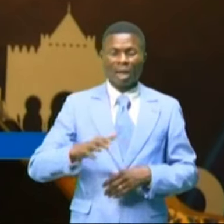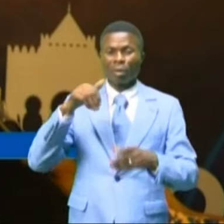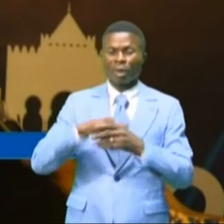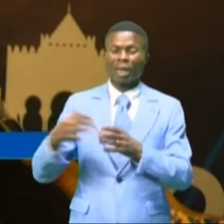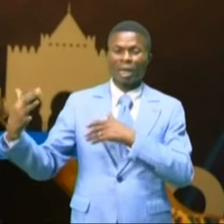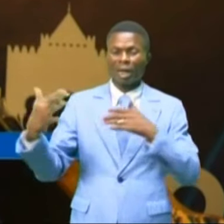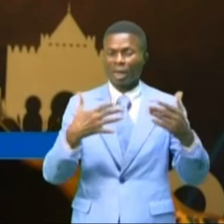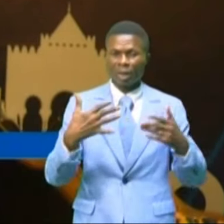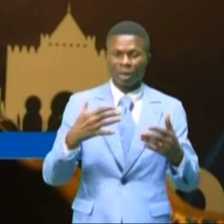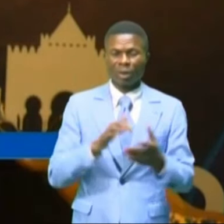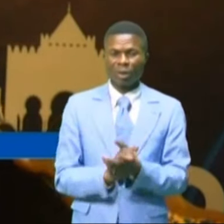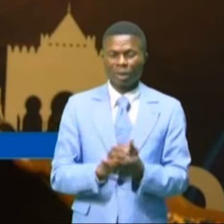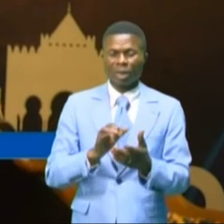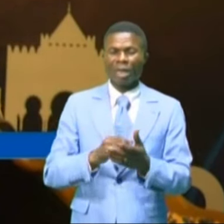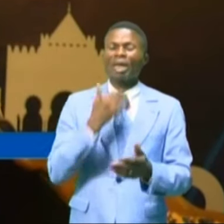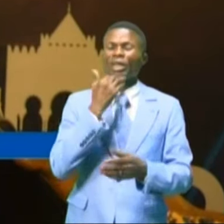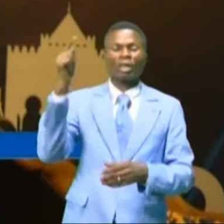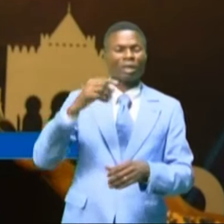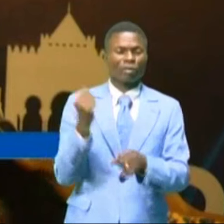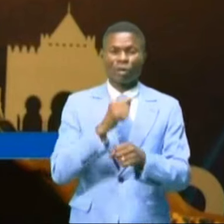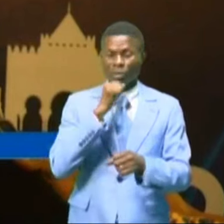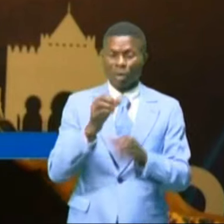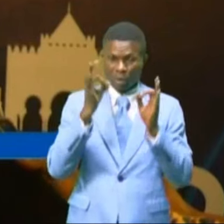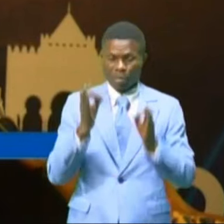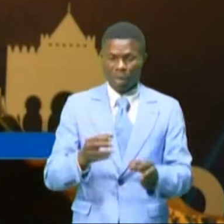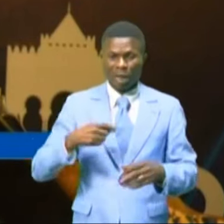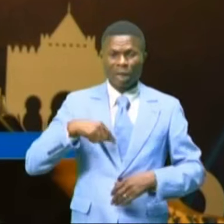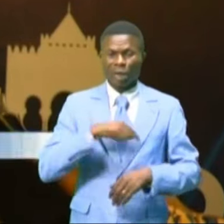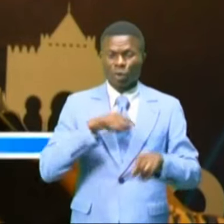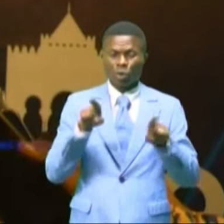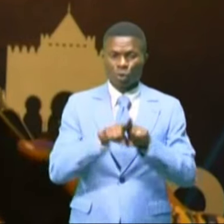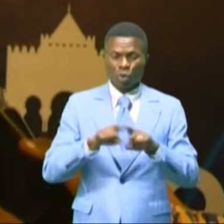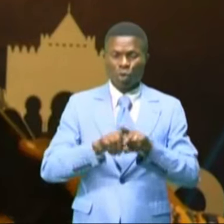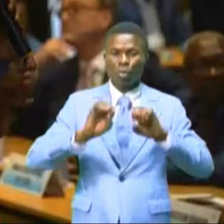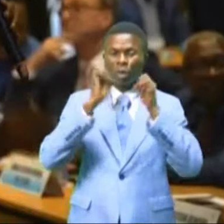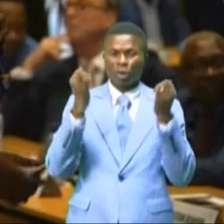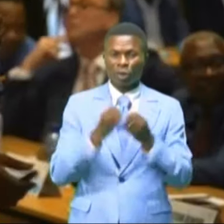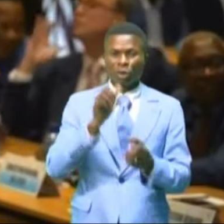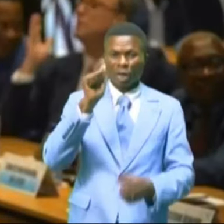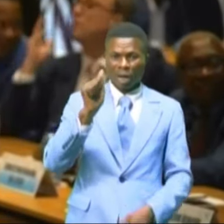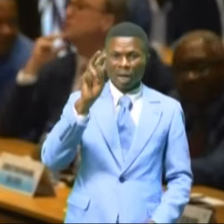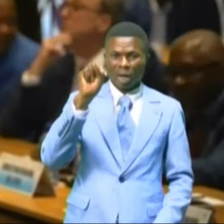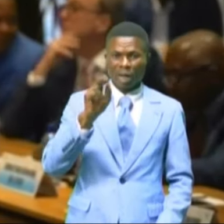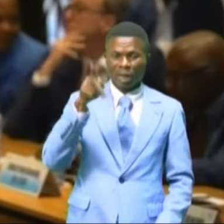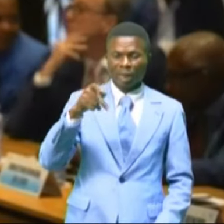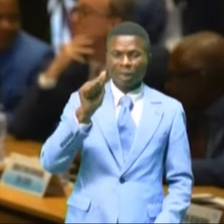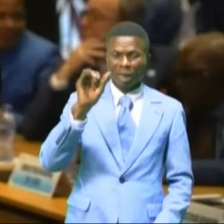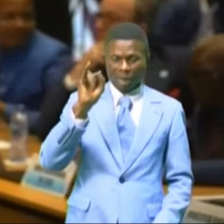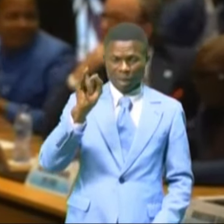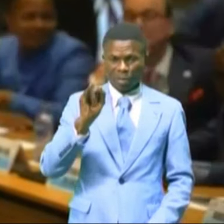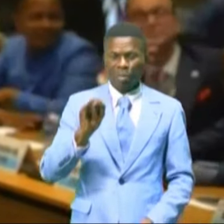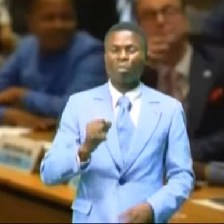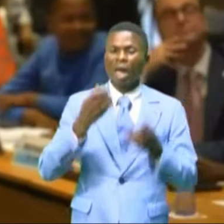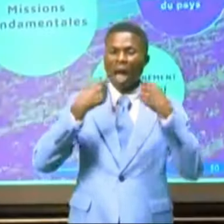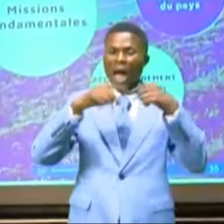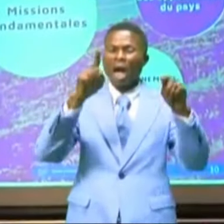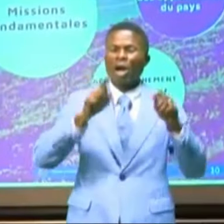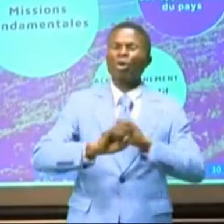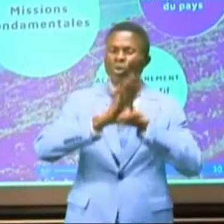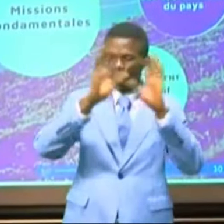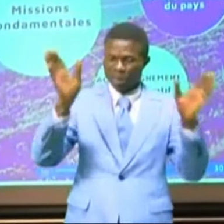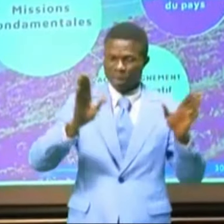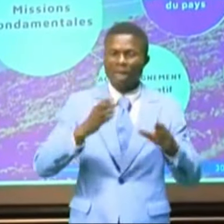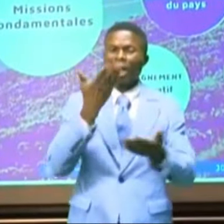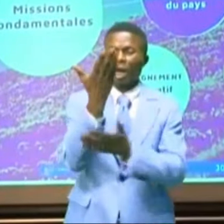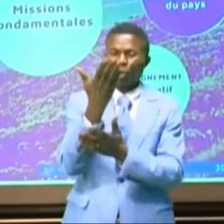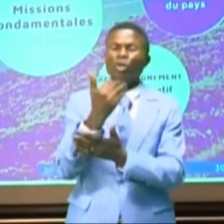où il n'y a pas d'opportunité d'investissement. Mais nous, en tant qu'ANAPI, nous vendons très bien la République démocratique du Congo et nous demandons aux